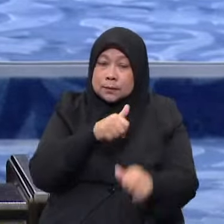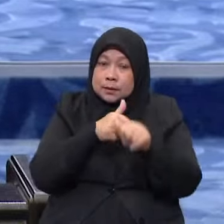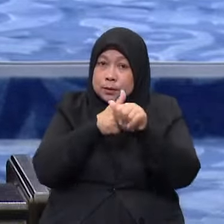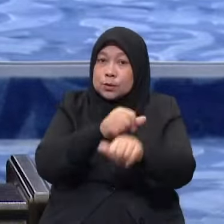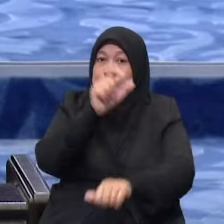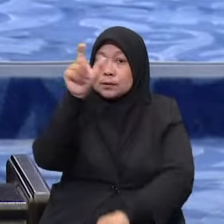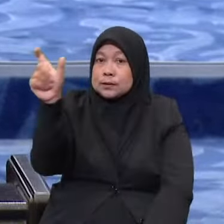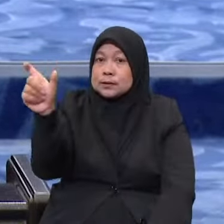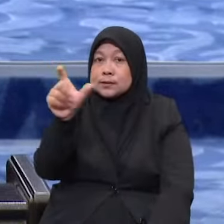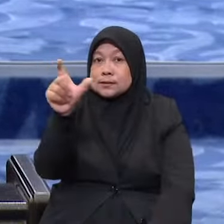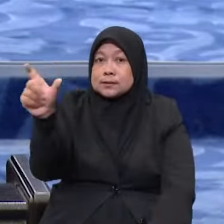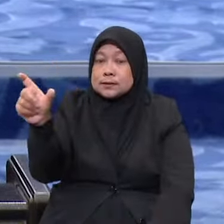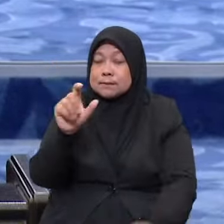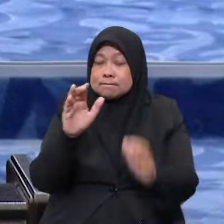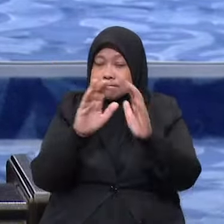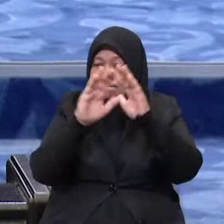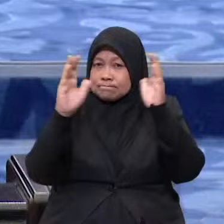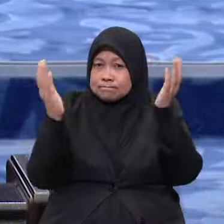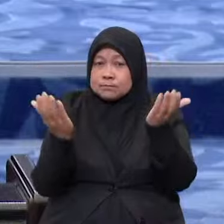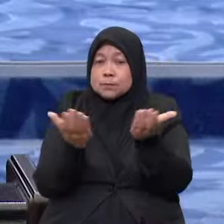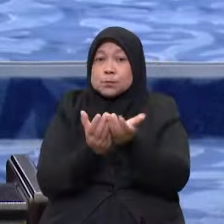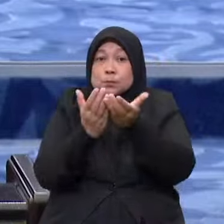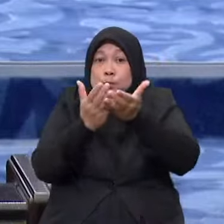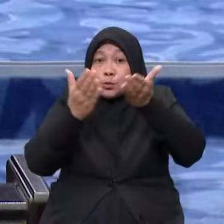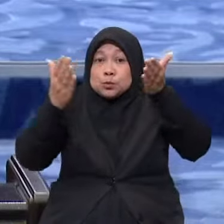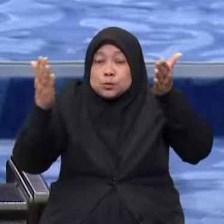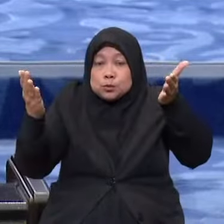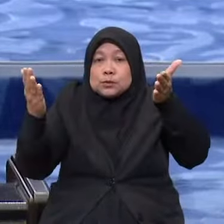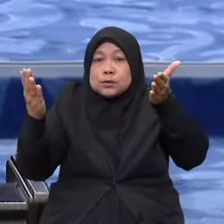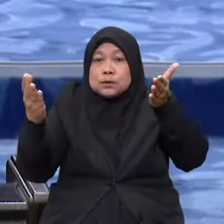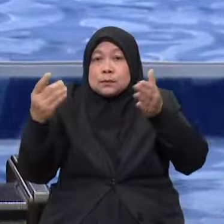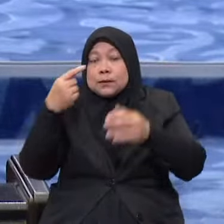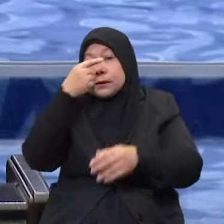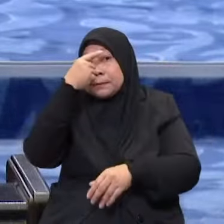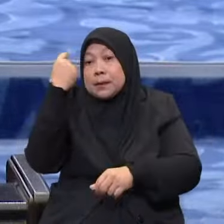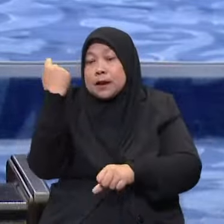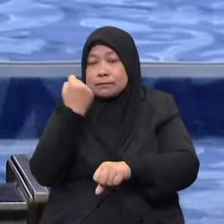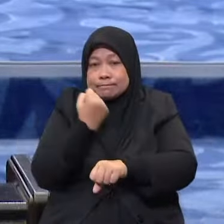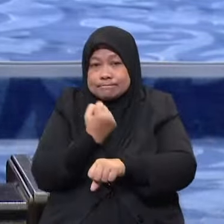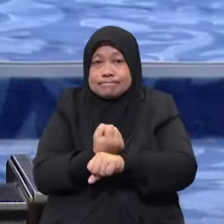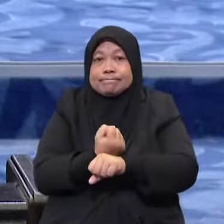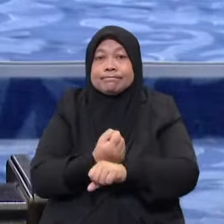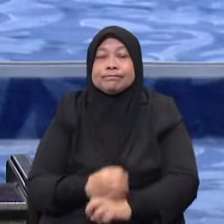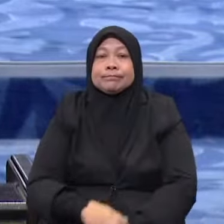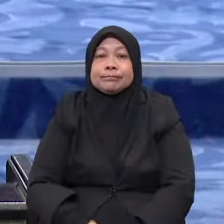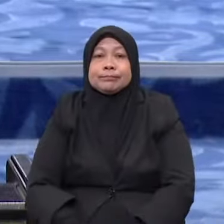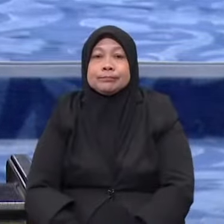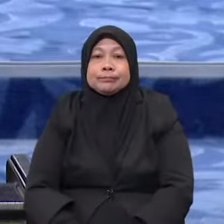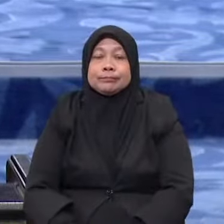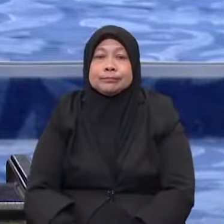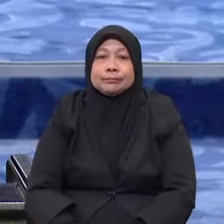pertama yang terbesar di dunia yang diberikan kepada BlackRock.